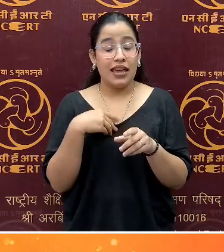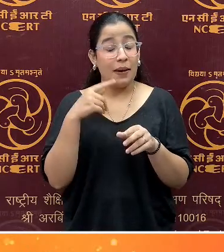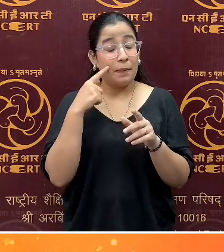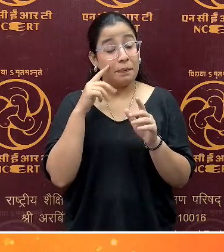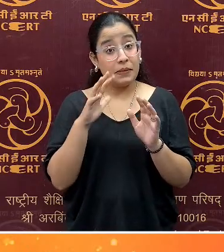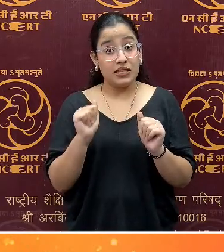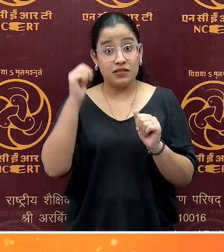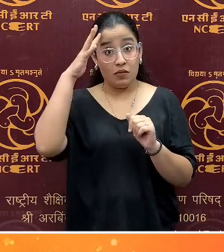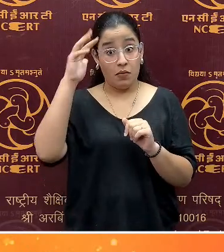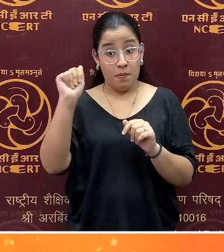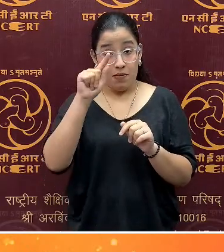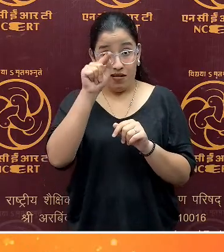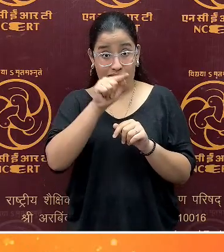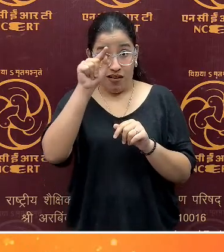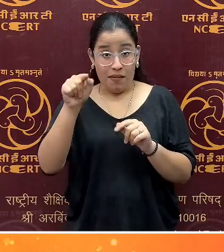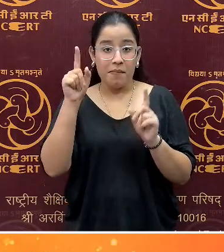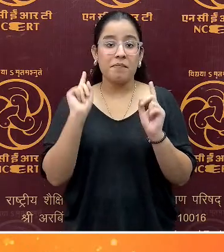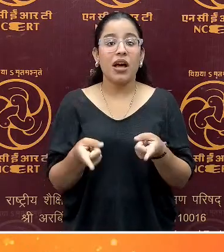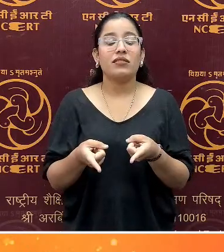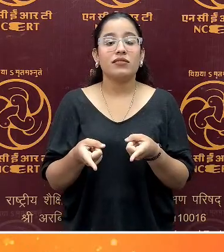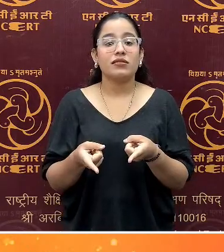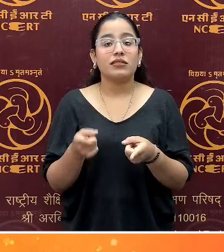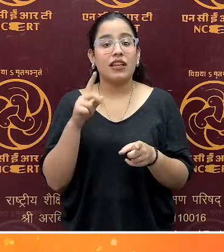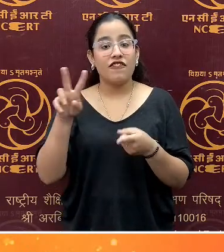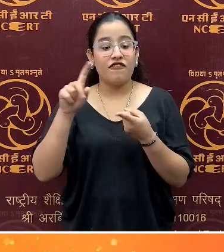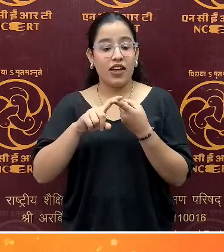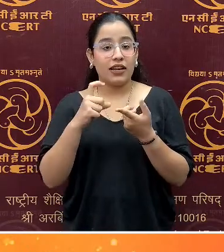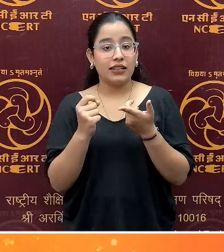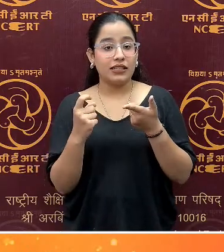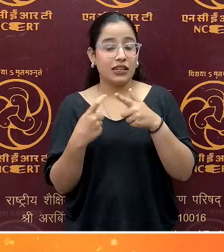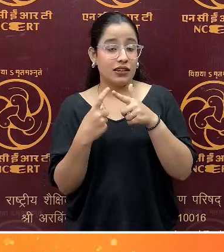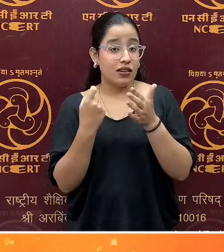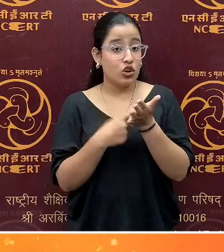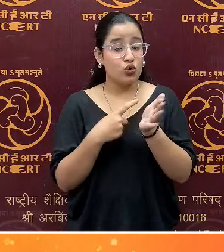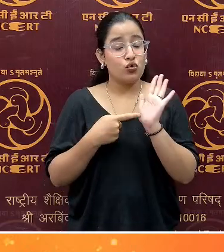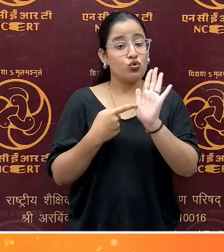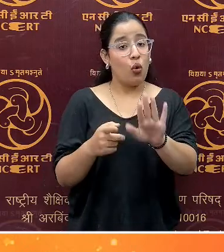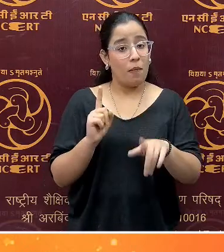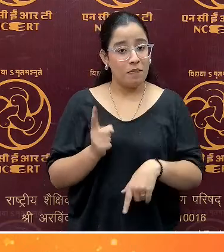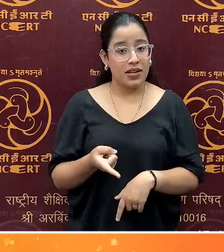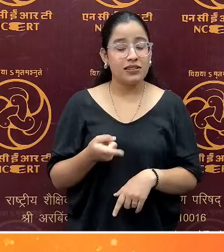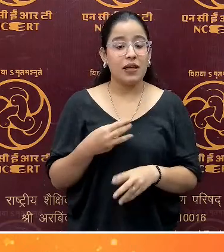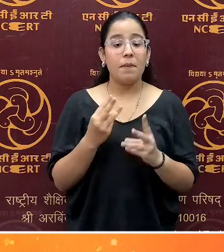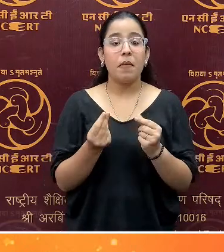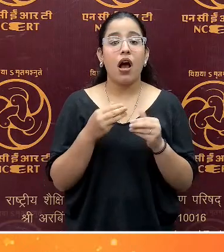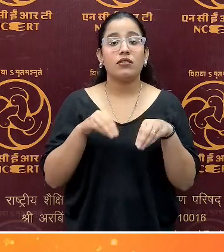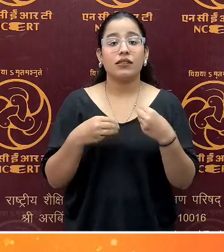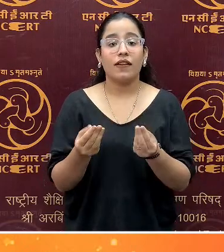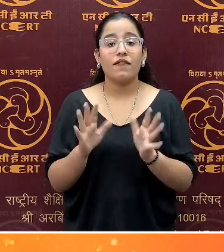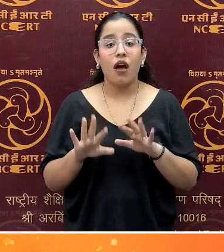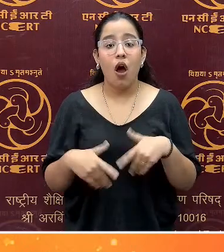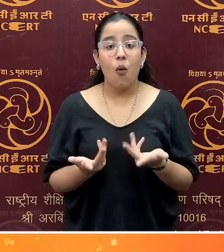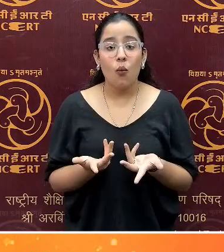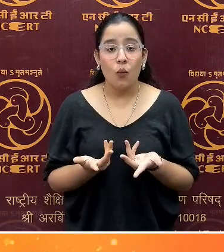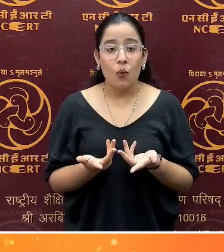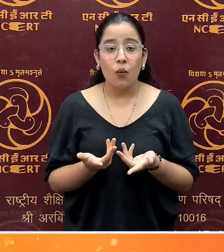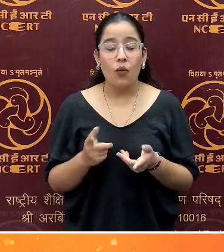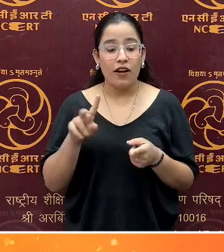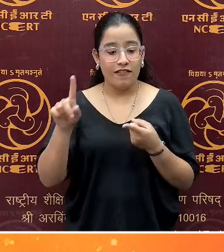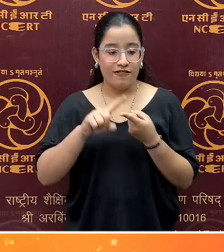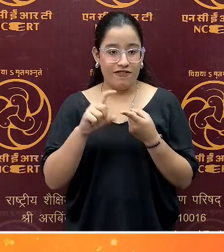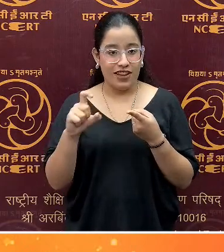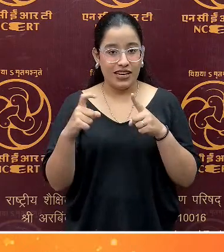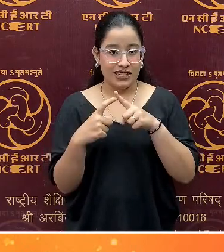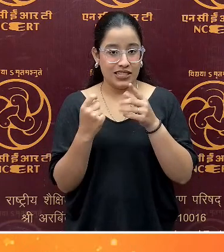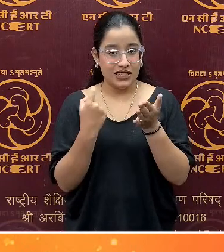मत करना, because ये वेक्टर है ही नहीं, तो हम किसके बेसिस में आपको मार्क्स दें? Any question asked on vectors, if you